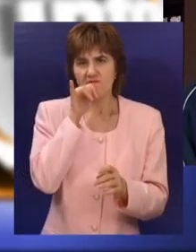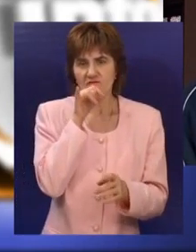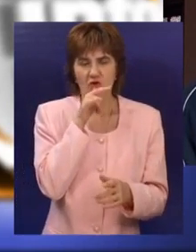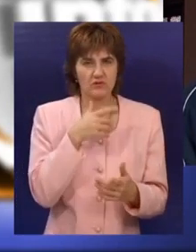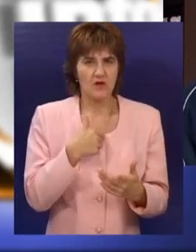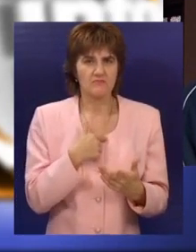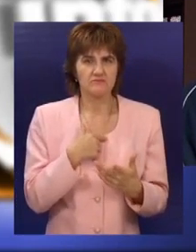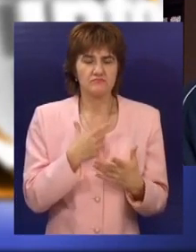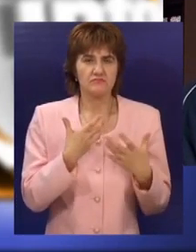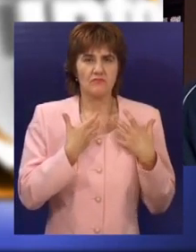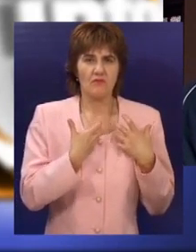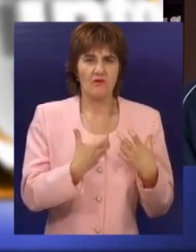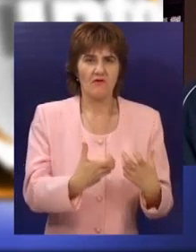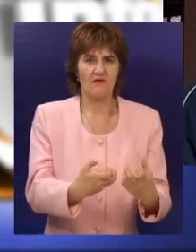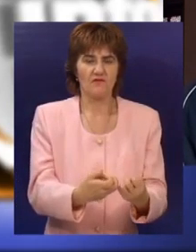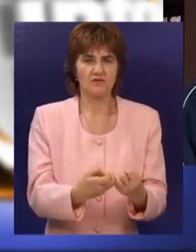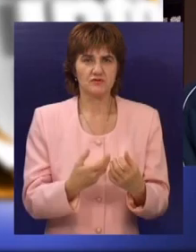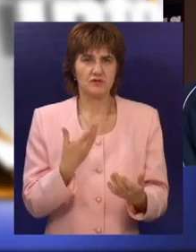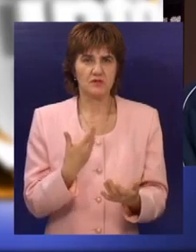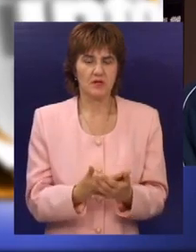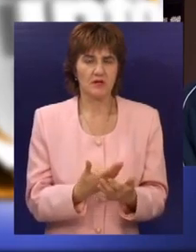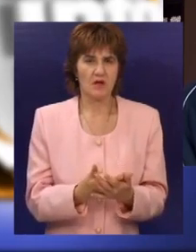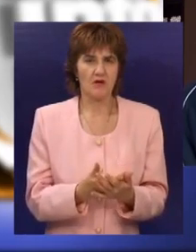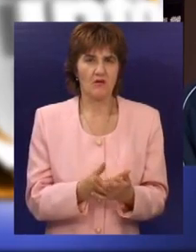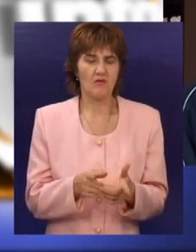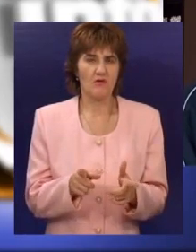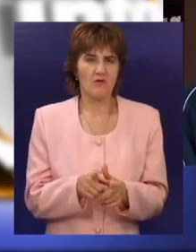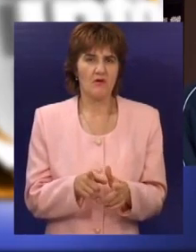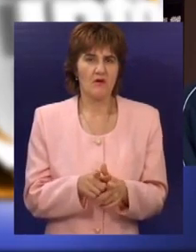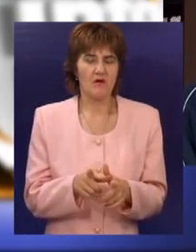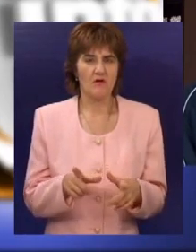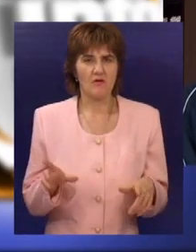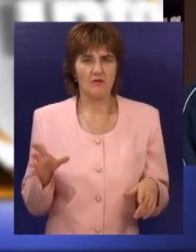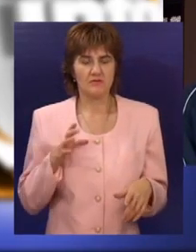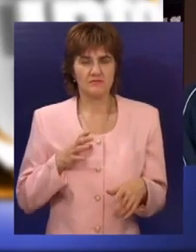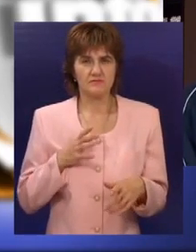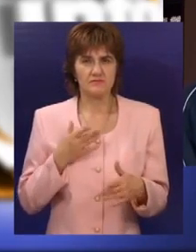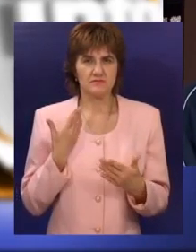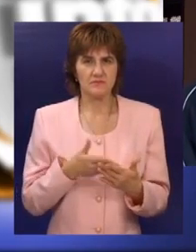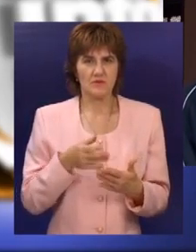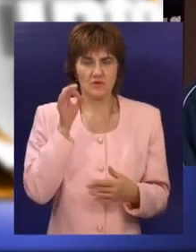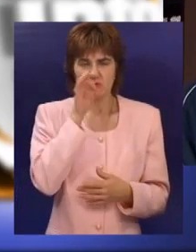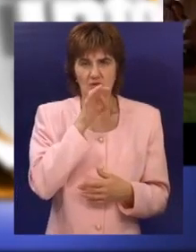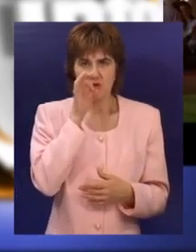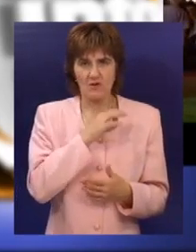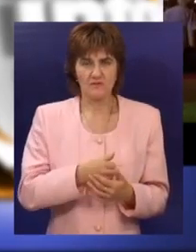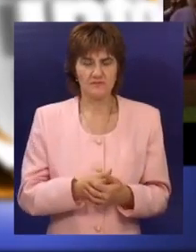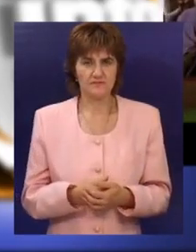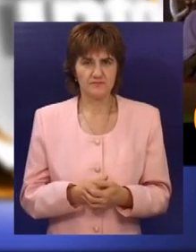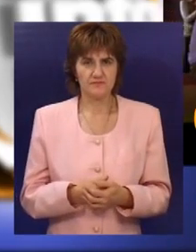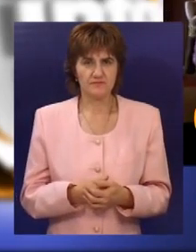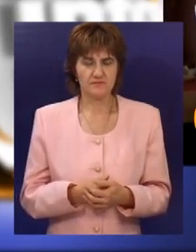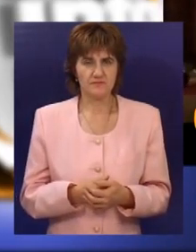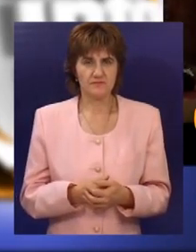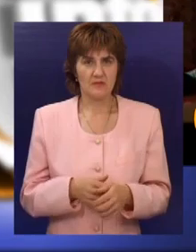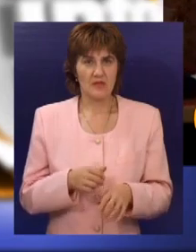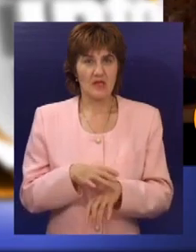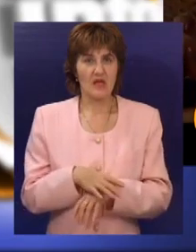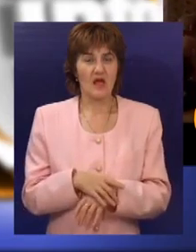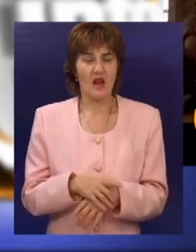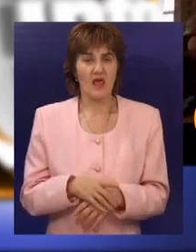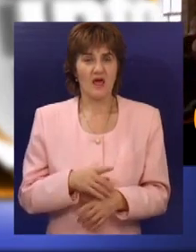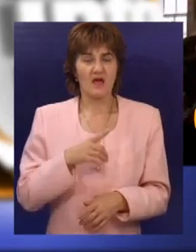i to onda postane moj ili bilo čiji život u stvari, ta droga. Prema